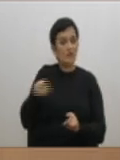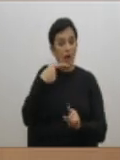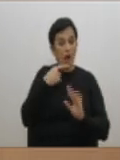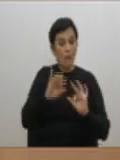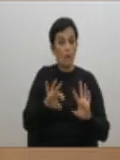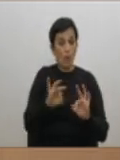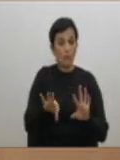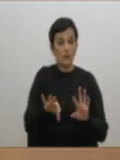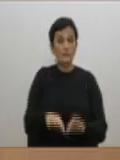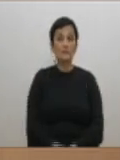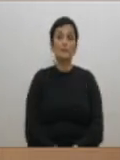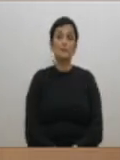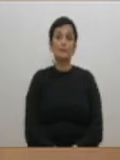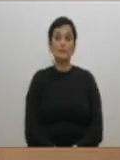ამბობდა.